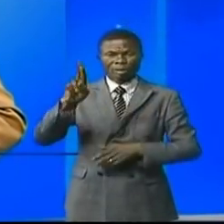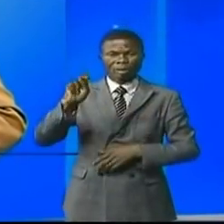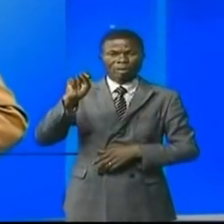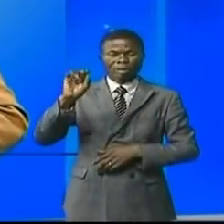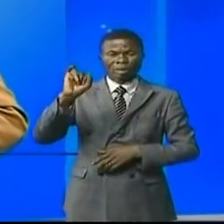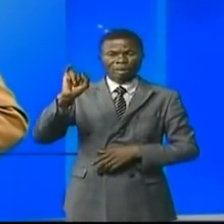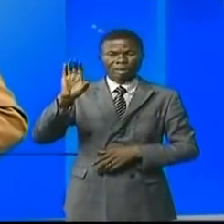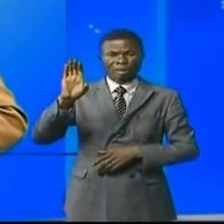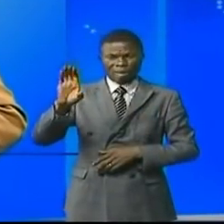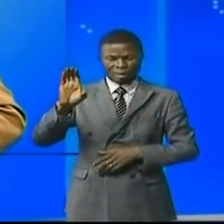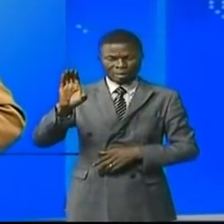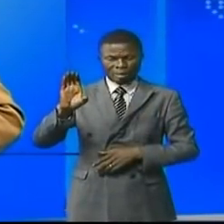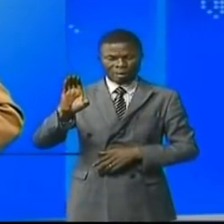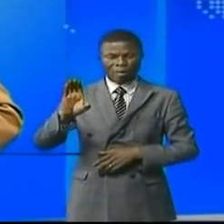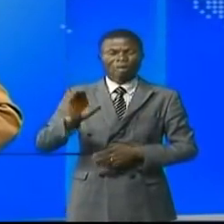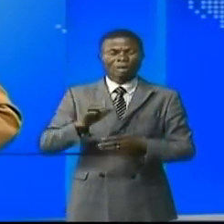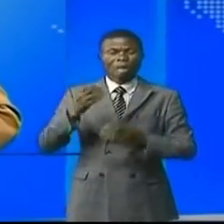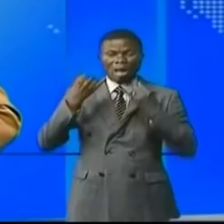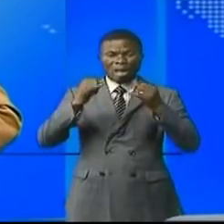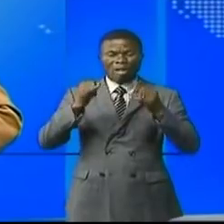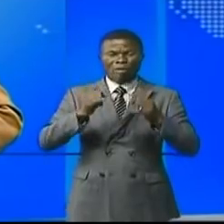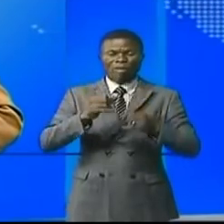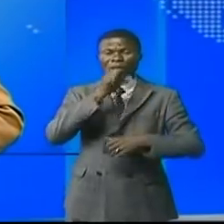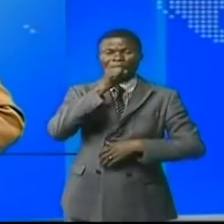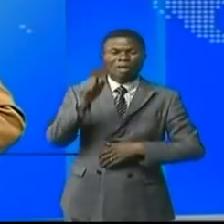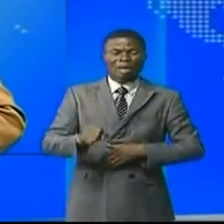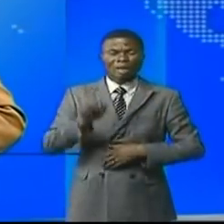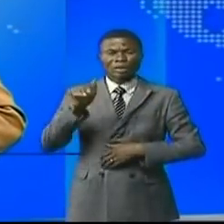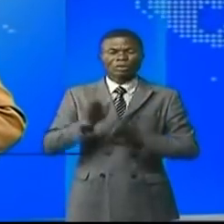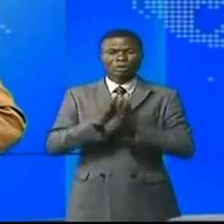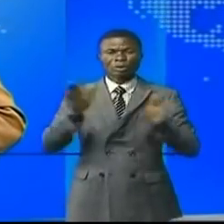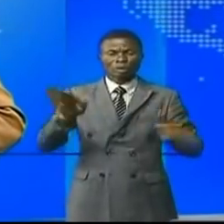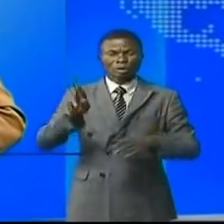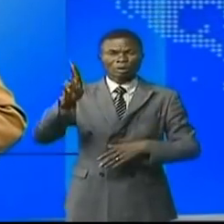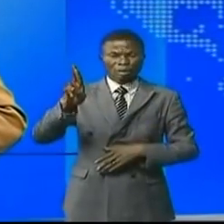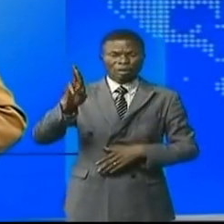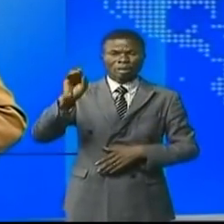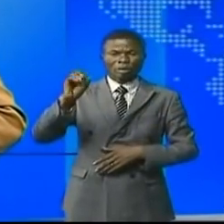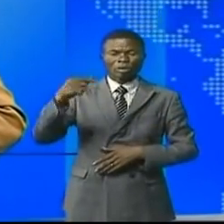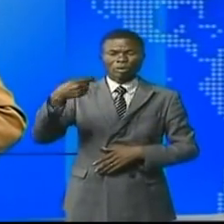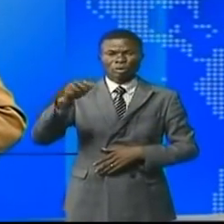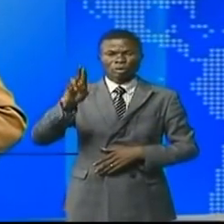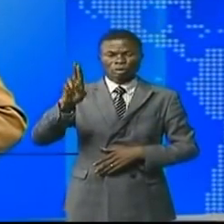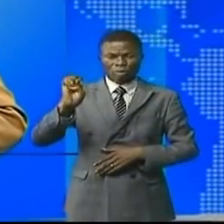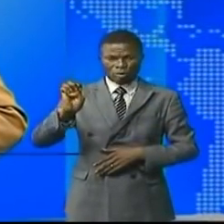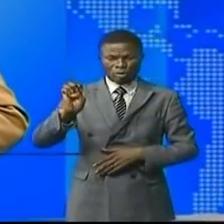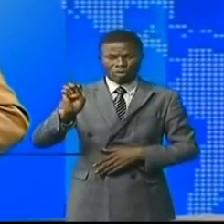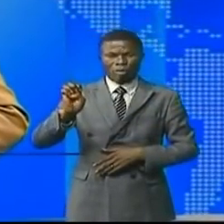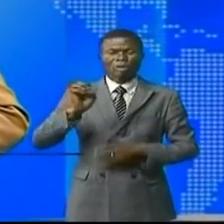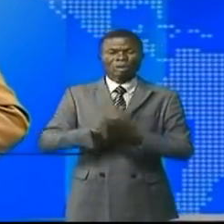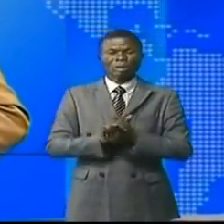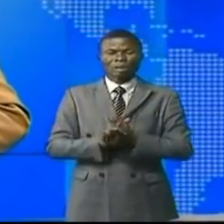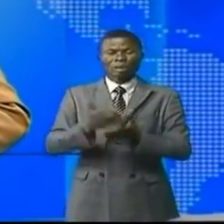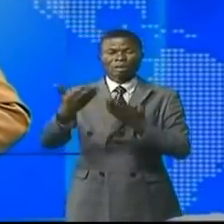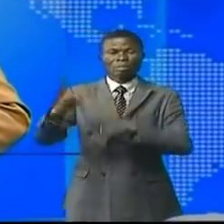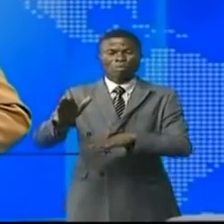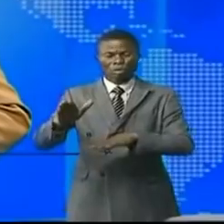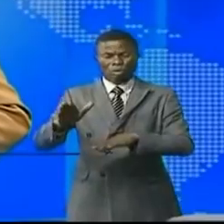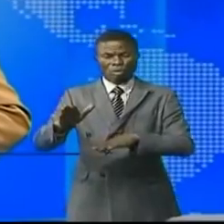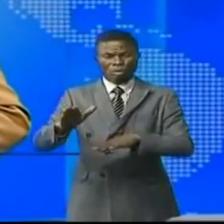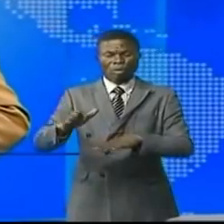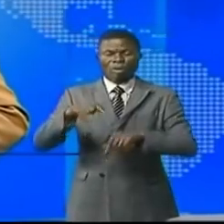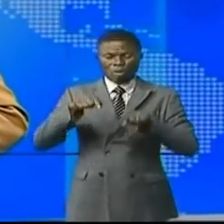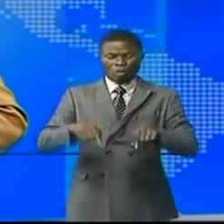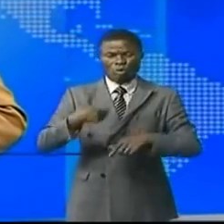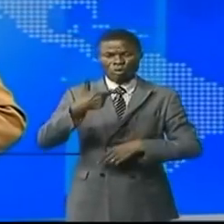vient encore de perdre son ancien directeur général, Louis Roger Ndongo Banjanga, décès survenu ce